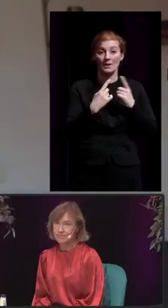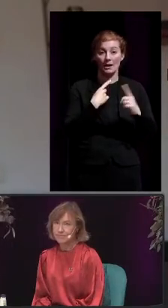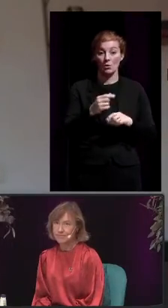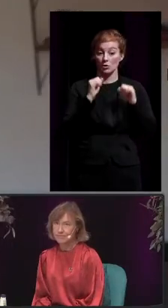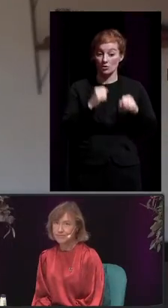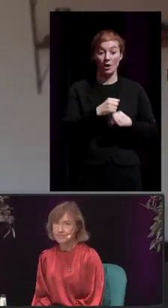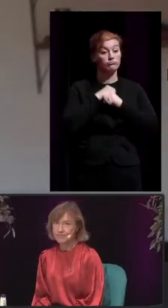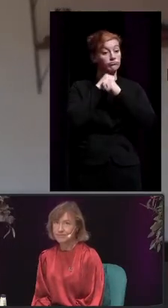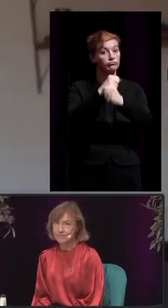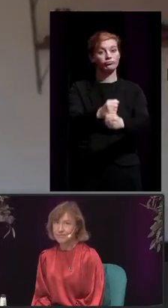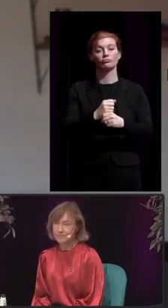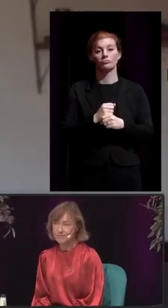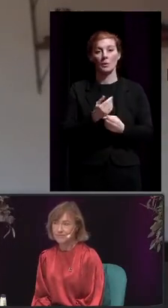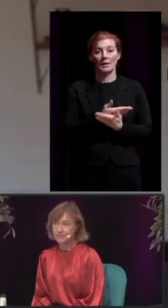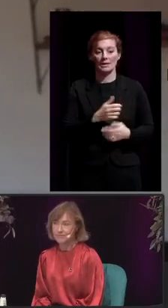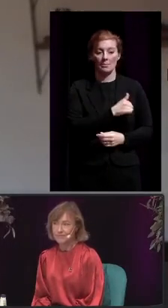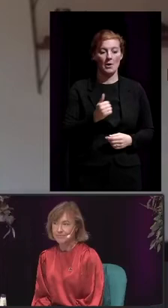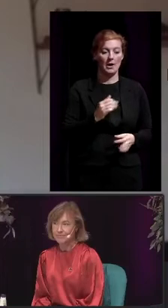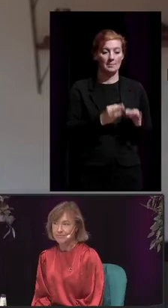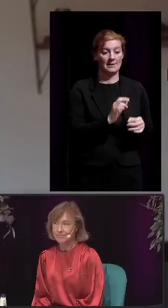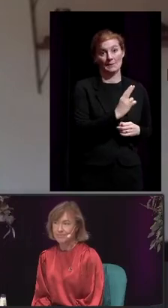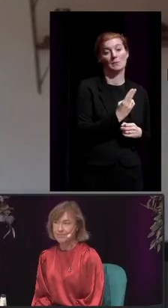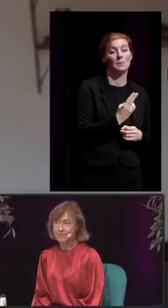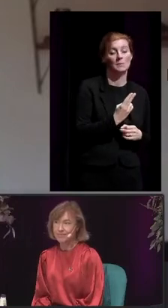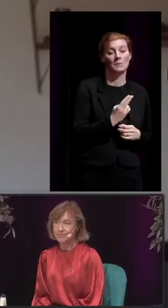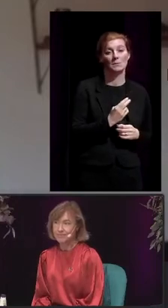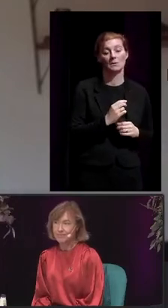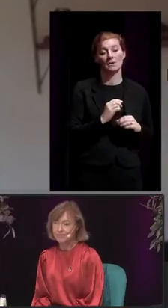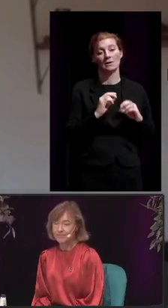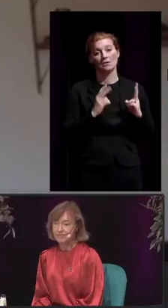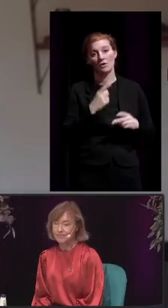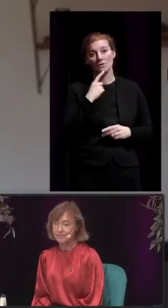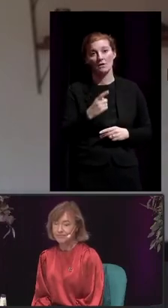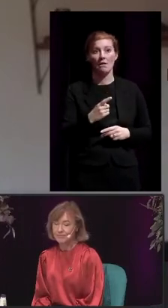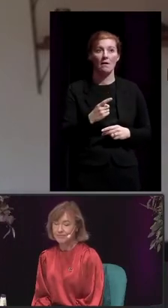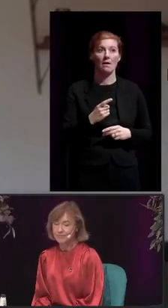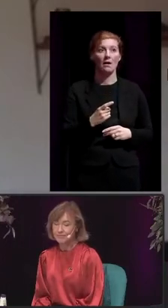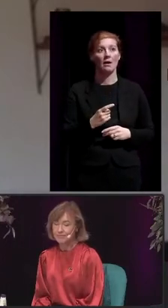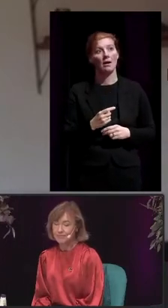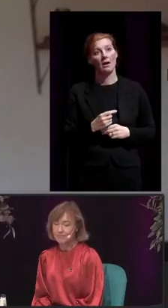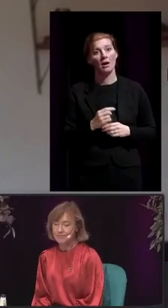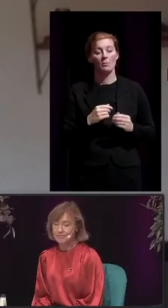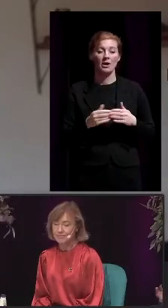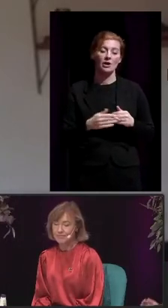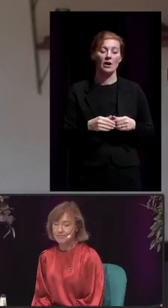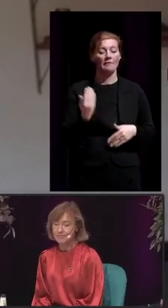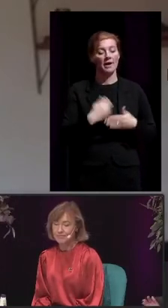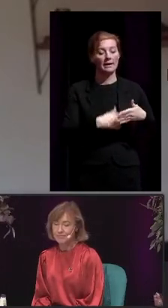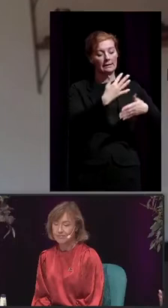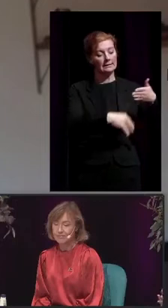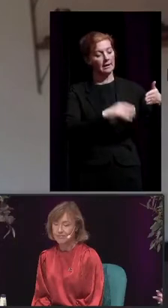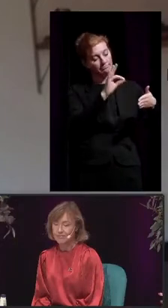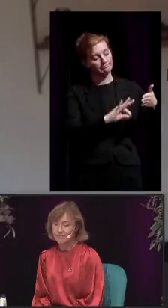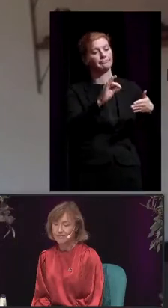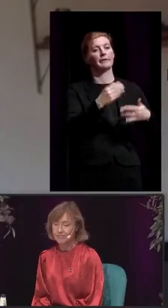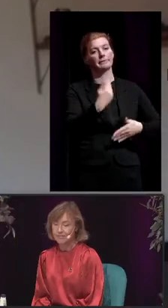fortsätta och att detta inte bara är, som precis nämndes, liksom någonting som man checkar av en lista eller en symbolhandling som ofta kan vara